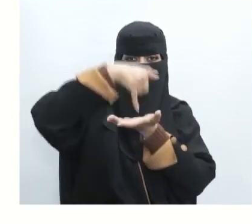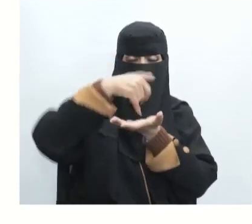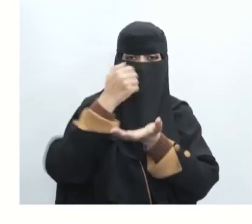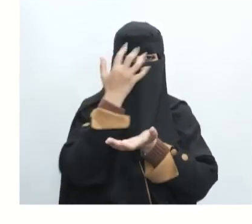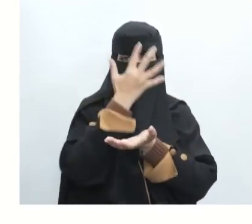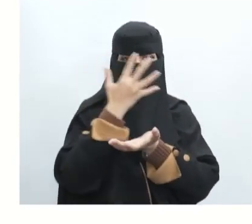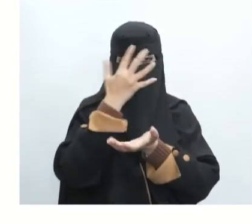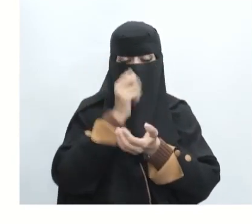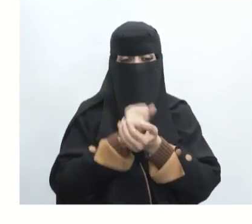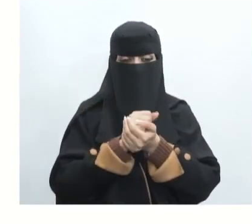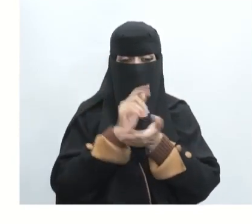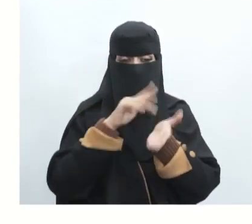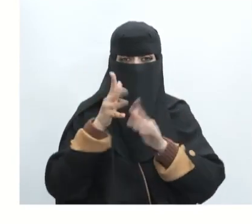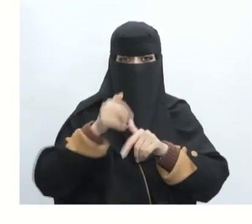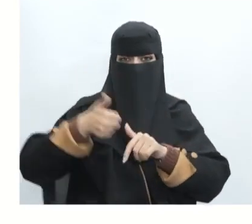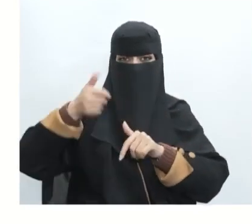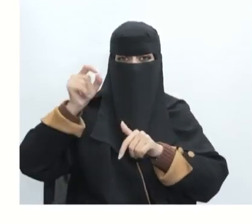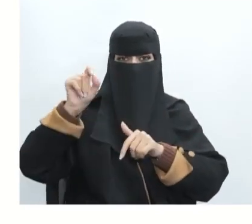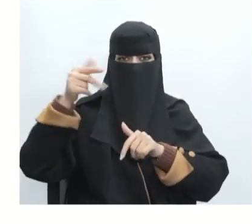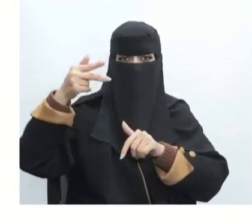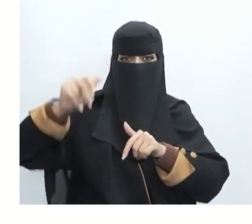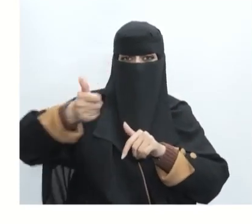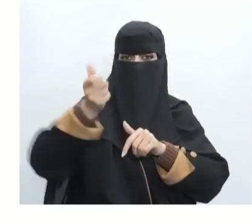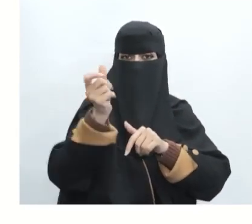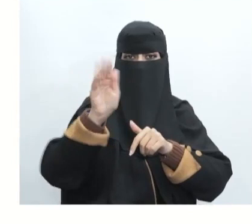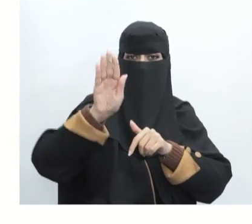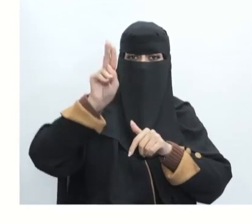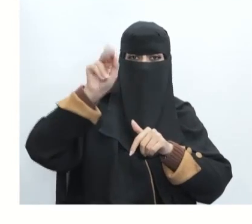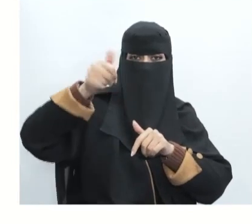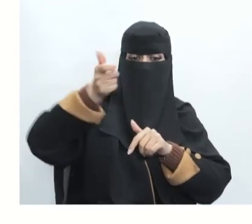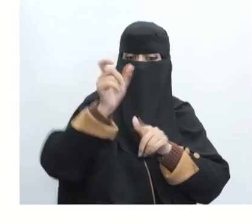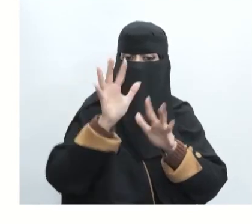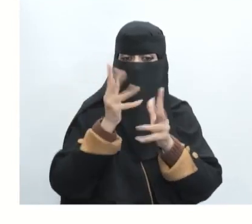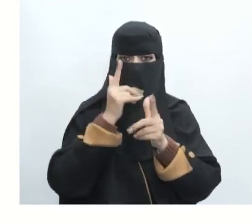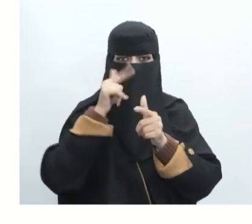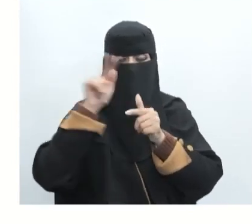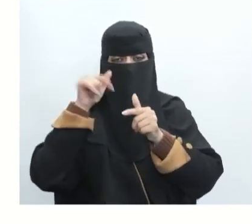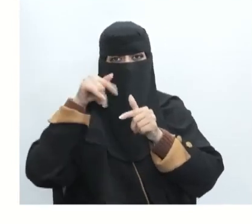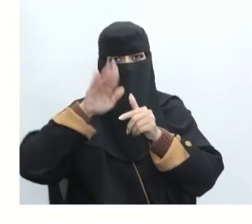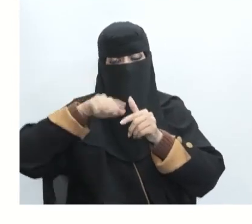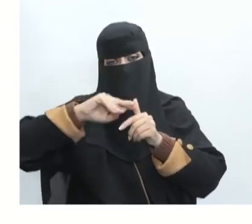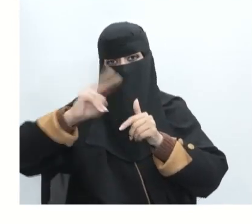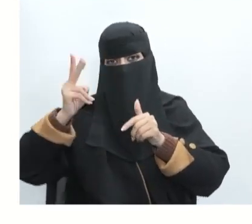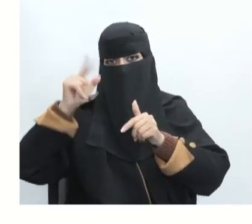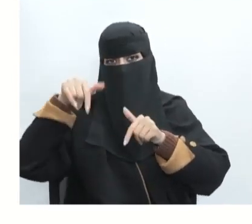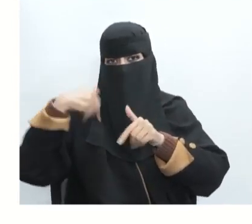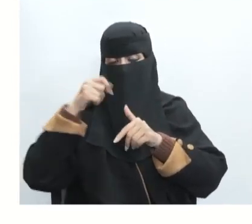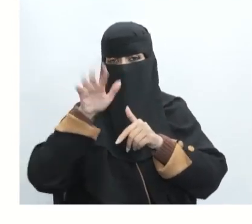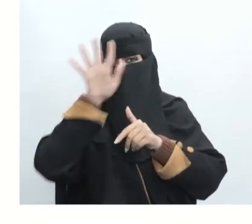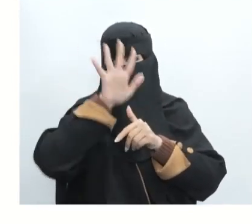القاره ايضا افغانستان اين تقع ممتازين هي في قاره اسيا اين